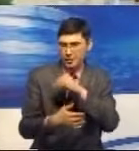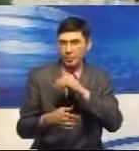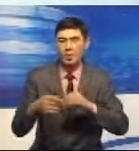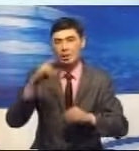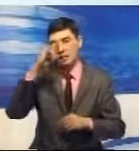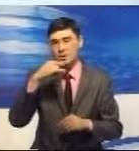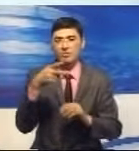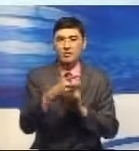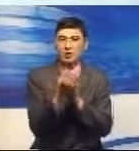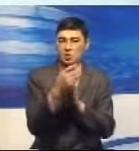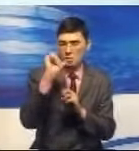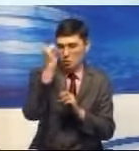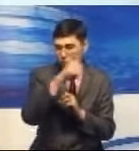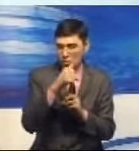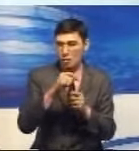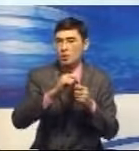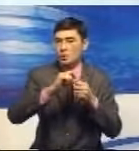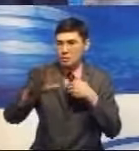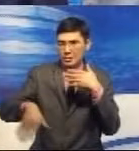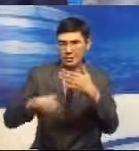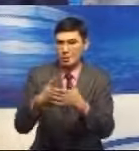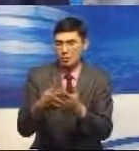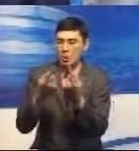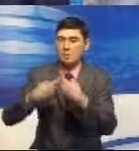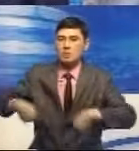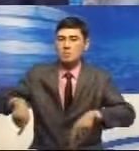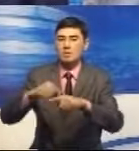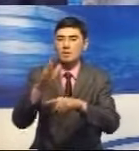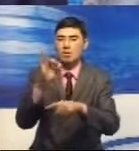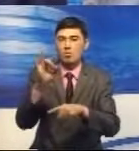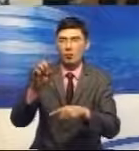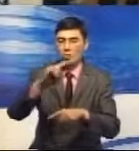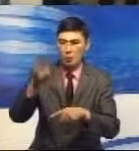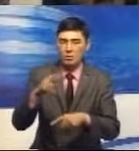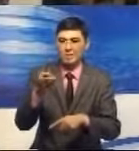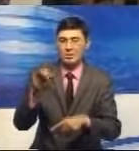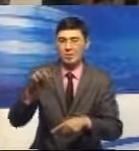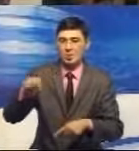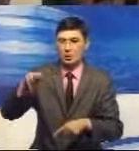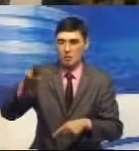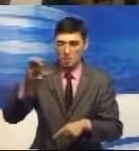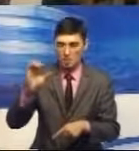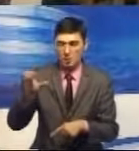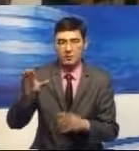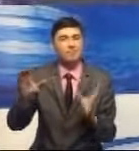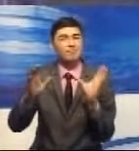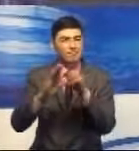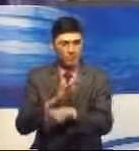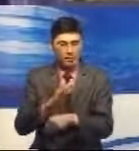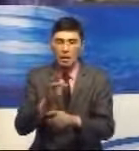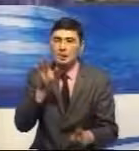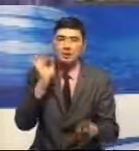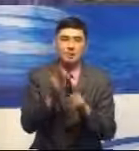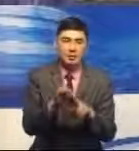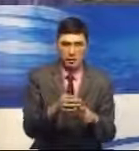бері халықаралық World Skills олимпиадалық қозғалысының мүшесі. Ұйымның мақсаты кәсіби шеберлікті арттыру. Бизнес және сервис